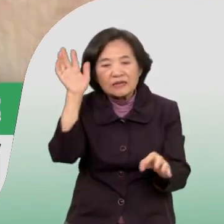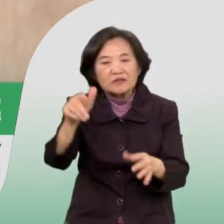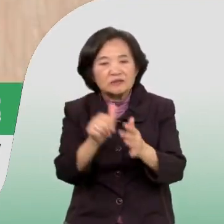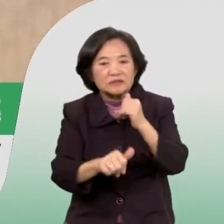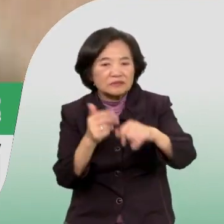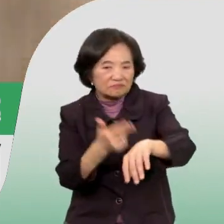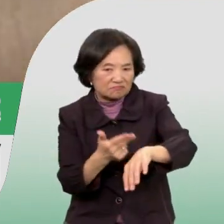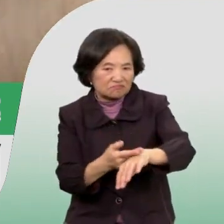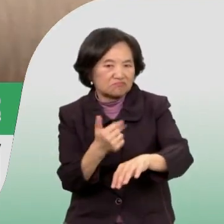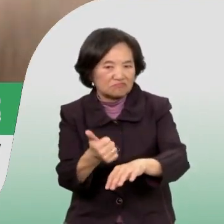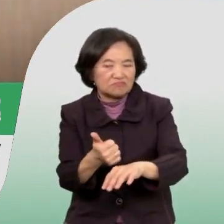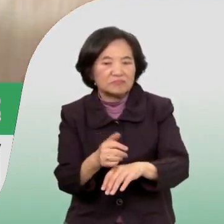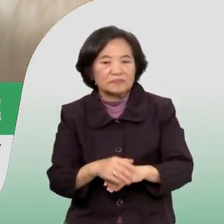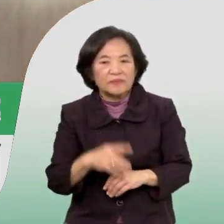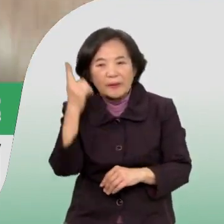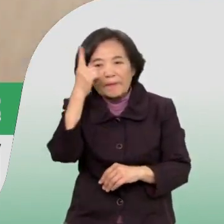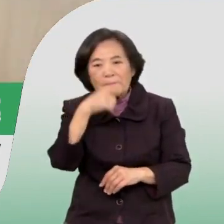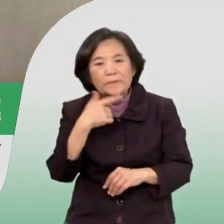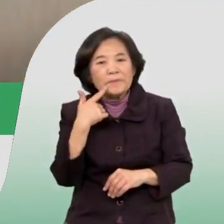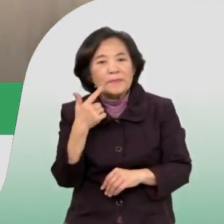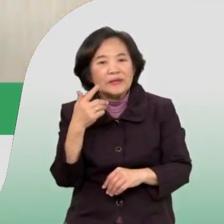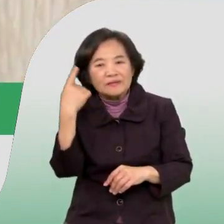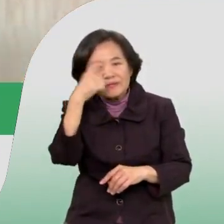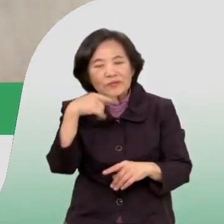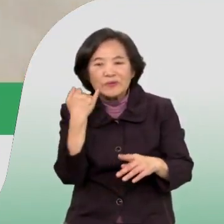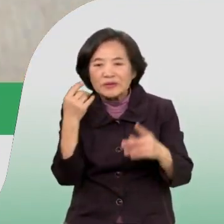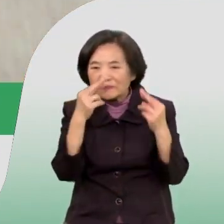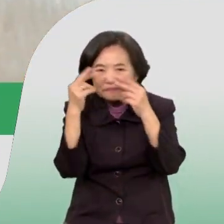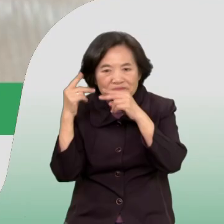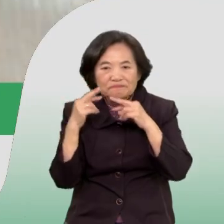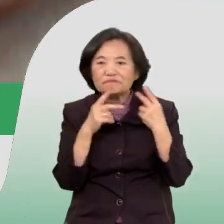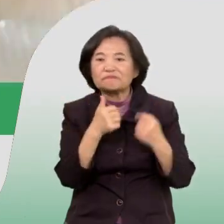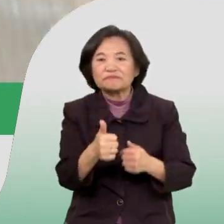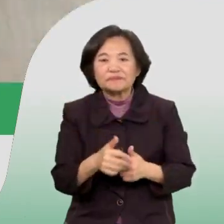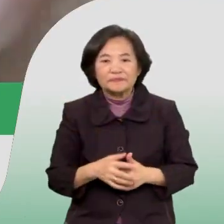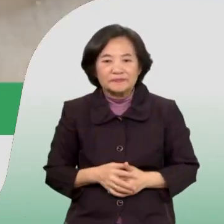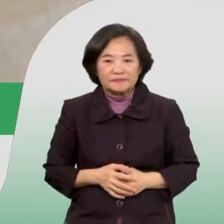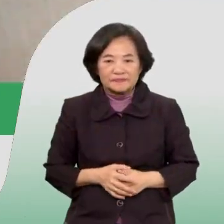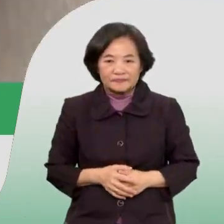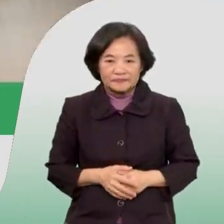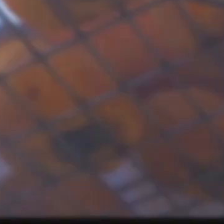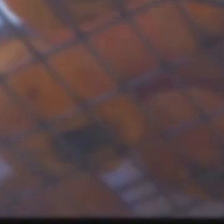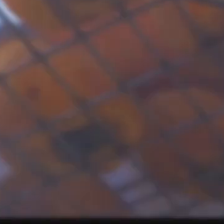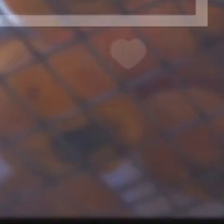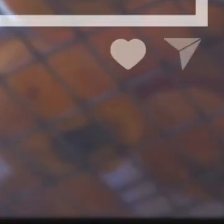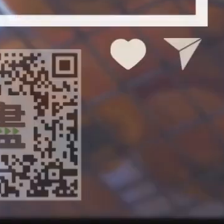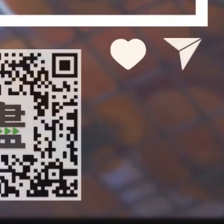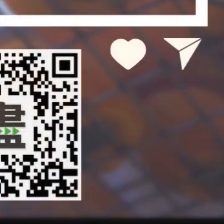一定好嘅成绩发展。下个新闻吴祥平、张红秀台北苗栗报道。